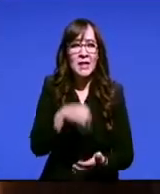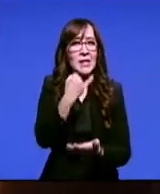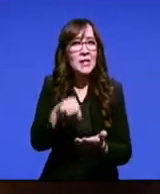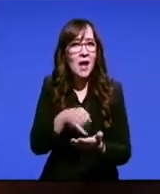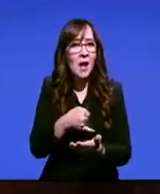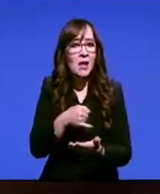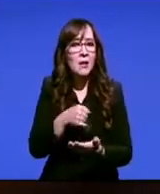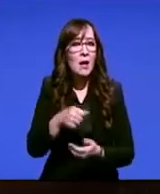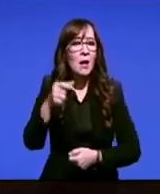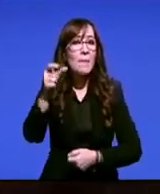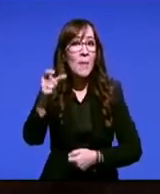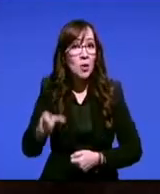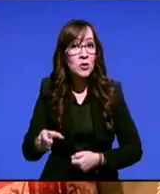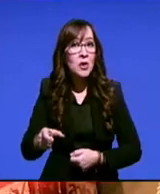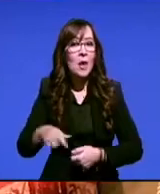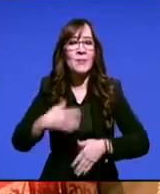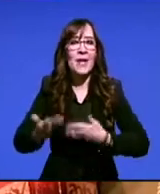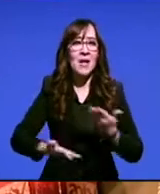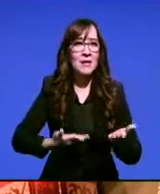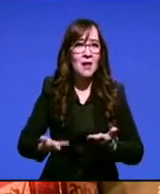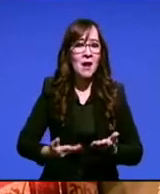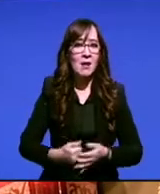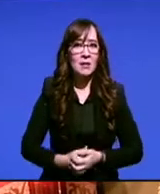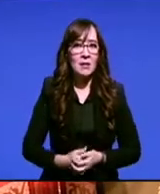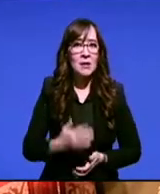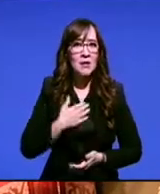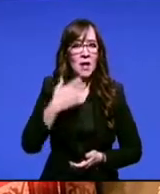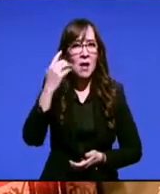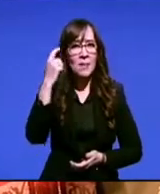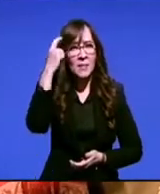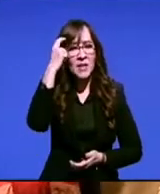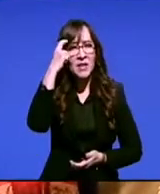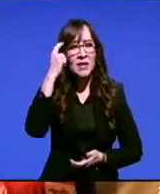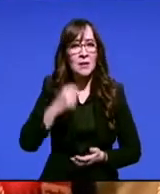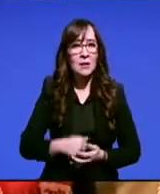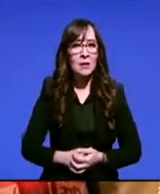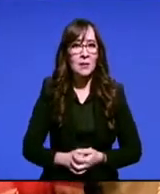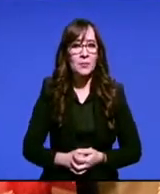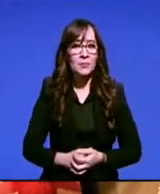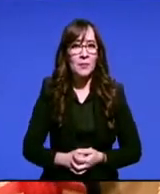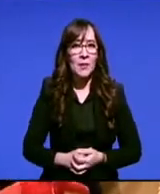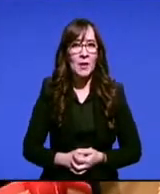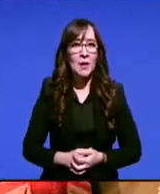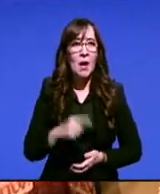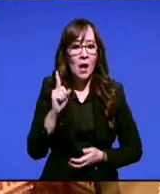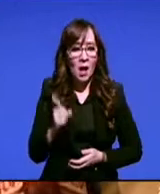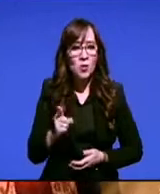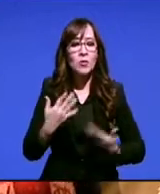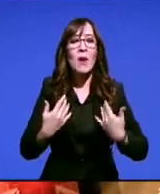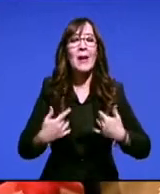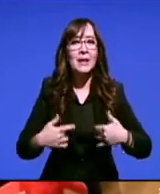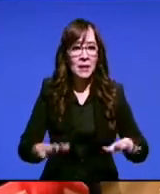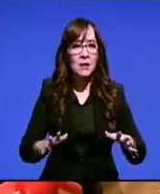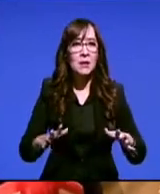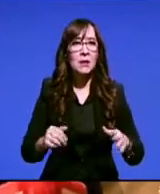saja terjadi. Menurut saya cukup sudah, kita akhiri saja perdebatan atau